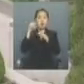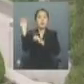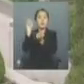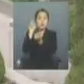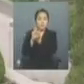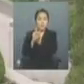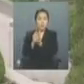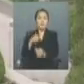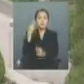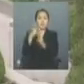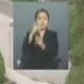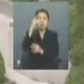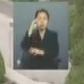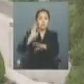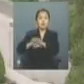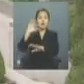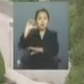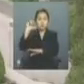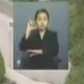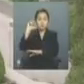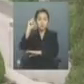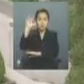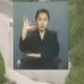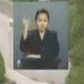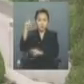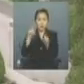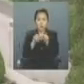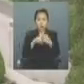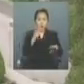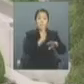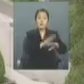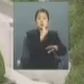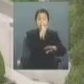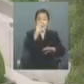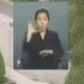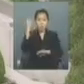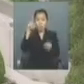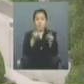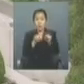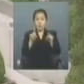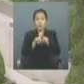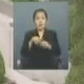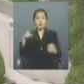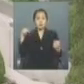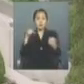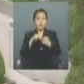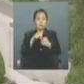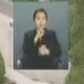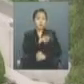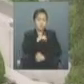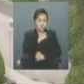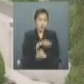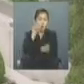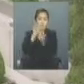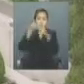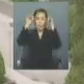ำแหน่งมือ1ของโลกนะคะส่วนโรเจอร์ฟีเดเลอร์มือ3ของโลกจากสวิตเซอร์แลนด์พบกับฟิลิสโนโลเปสจากสเปนนะคะส่วนแอ